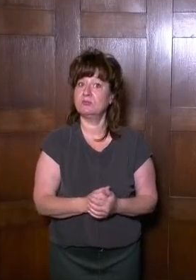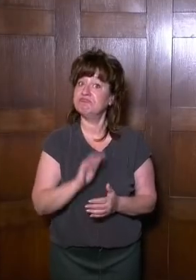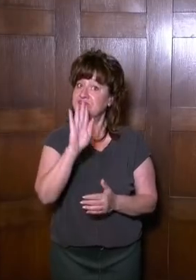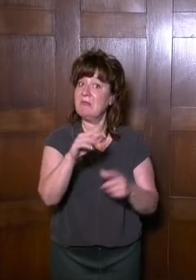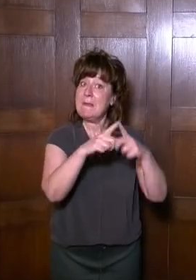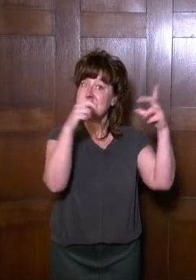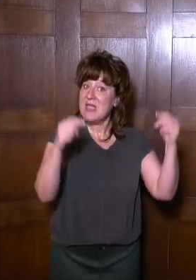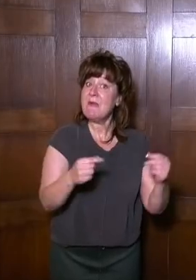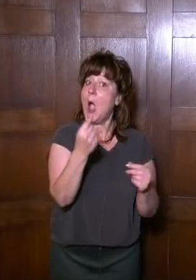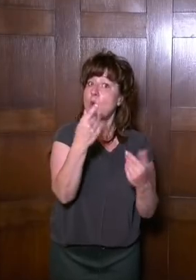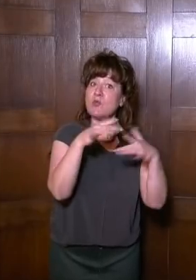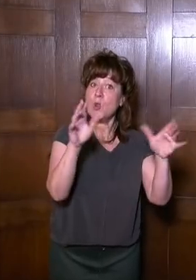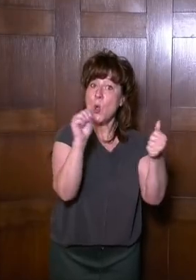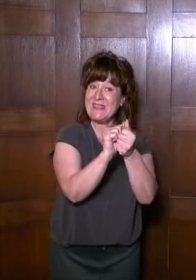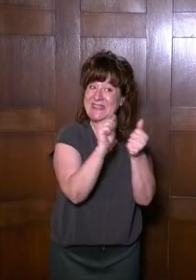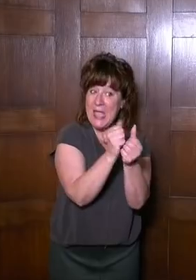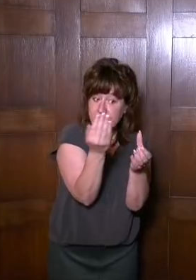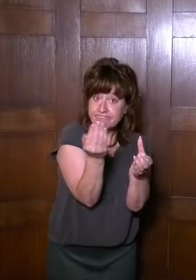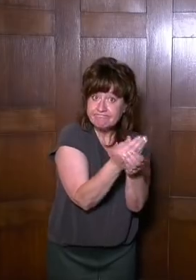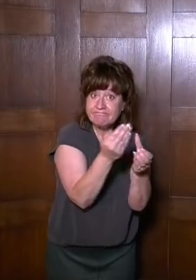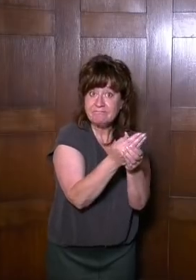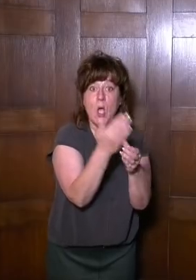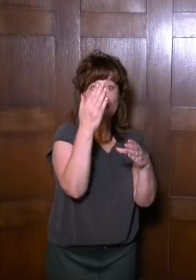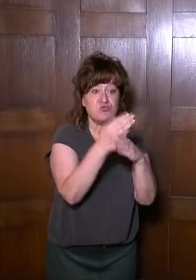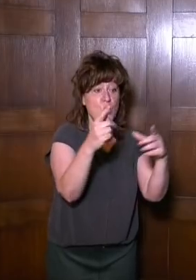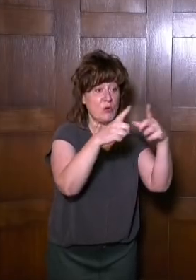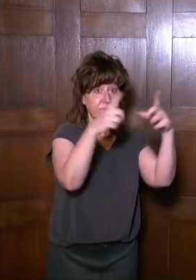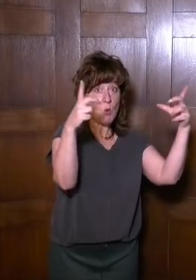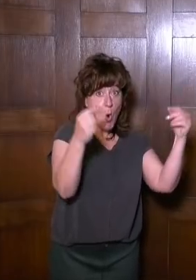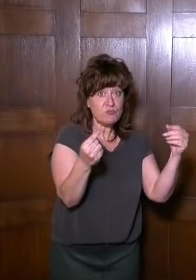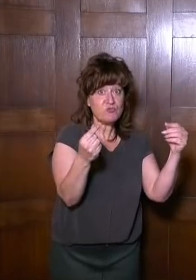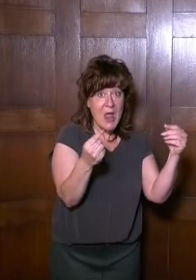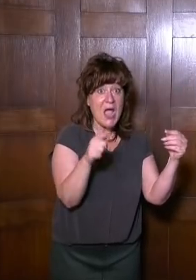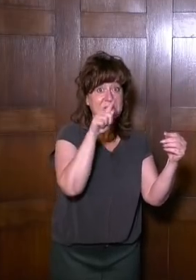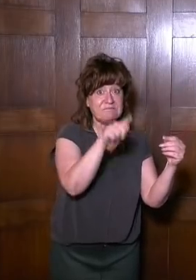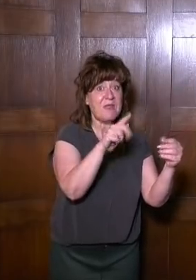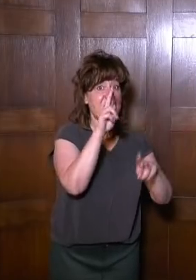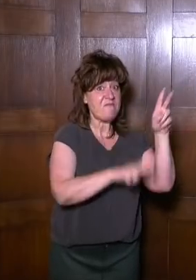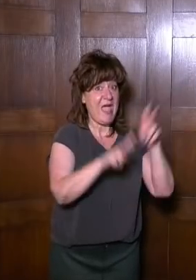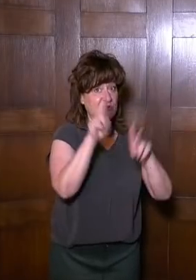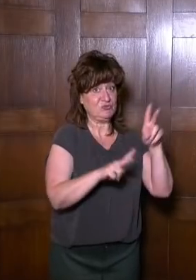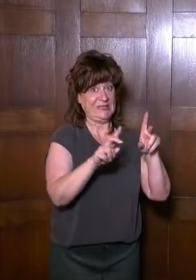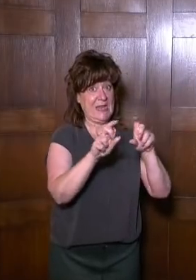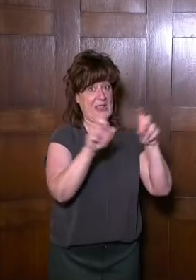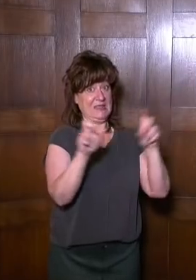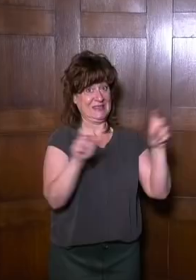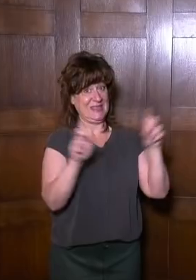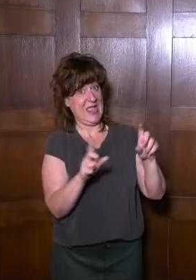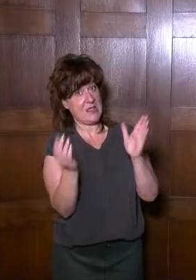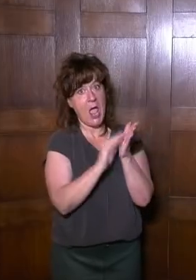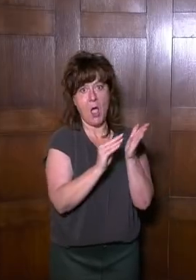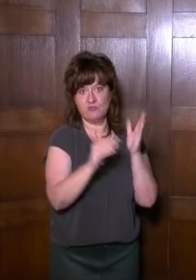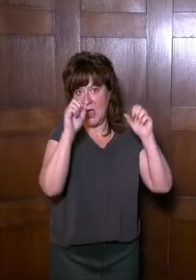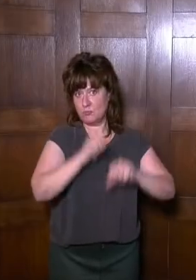den kostenlosen Zeitungen auch schon mal einen Aufschlag haben, wo Sie auch sich mit Thesen einbringen können und wo Sie dann hier auch